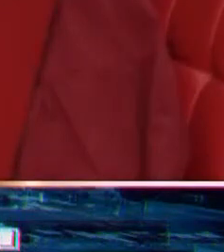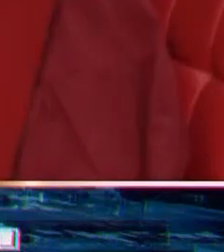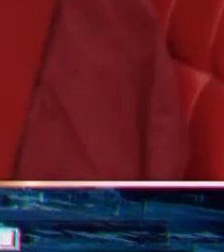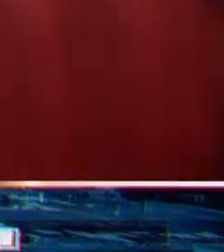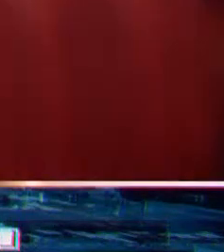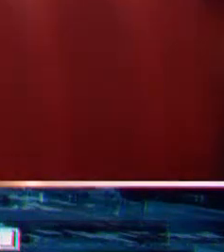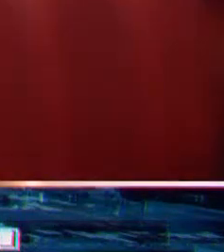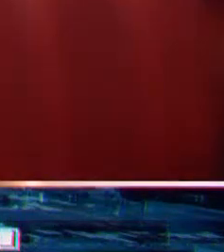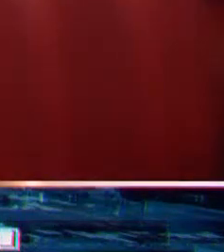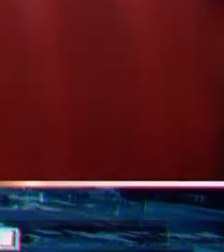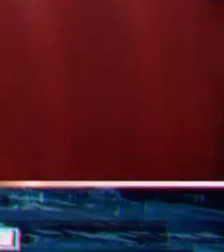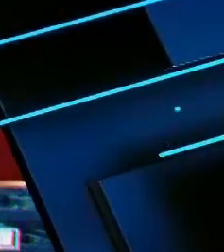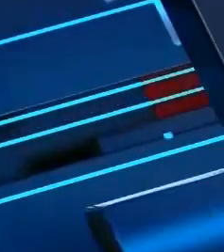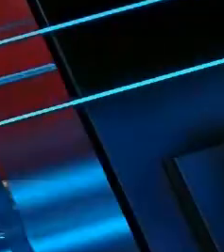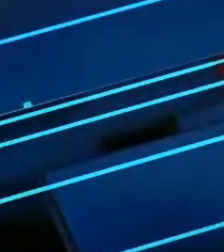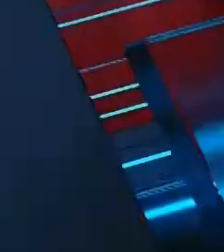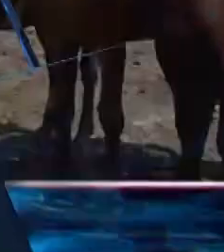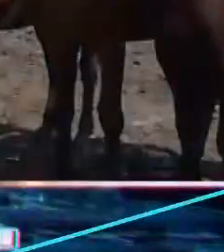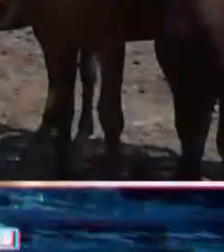населения Алматинской области.